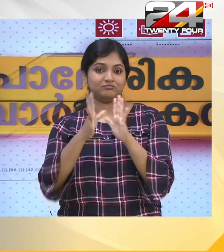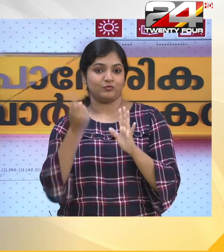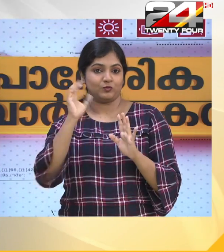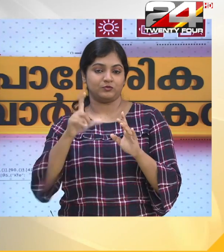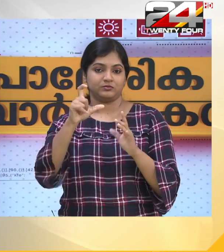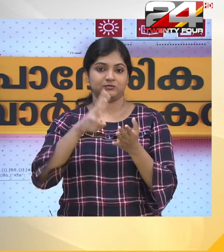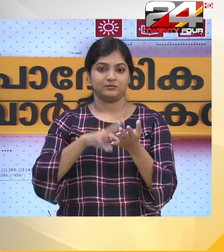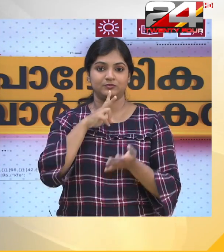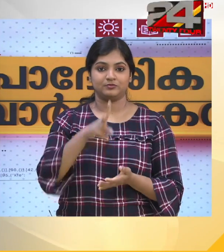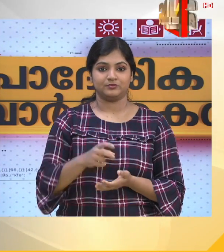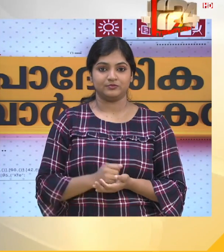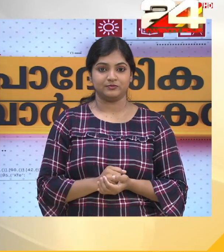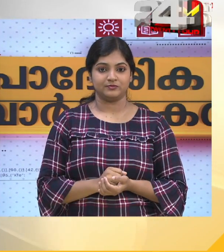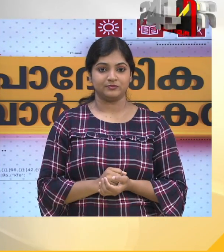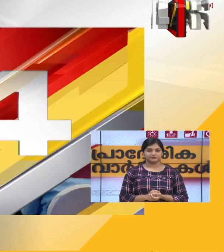പറഞ്ഞു.